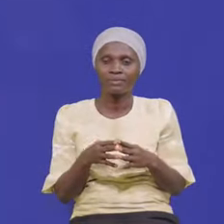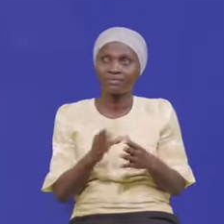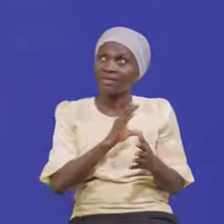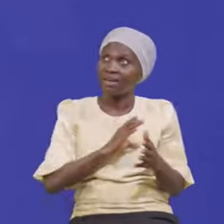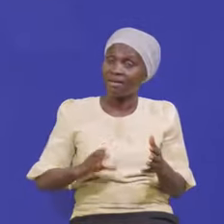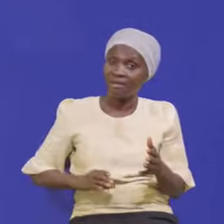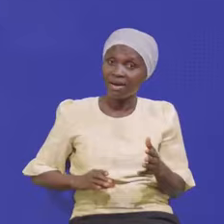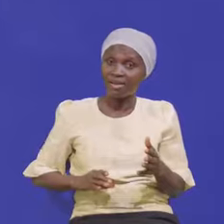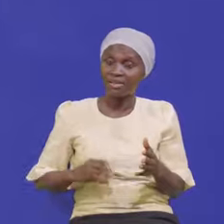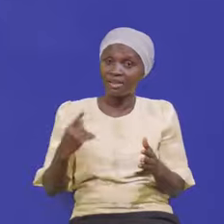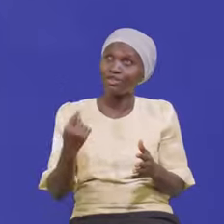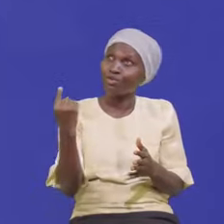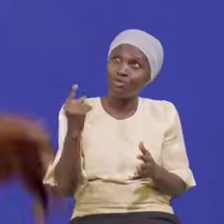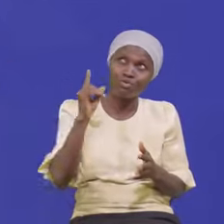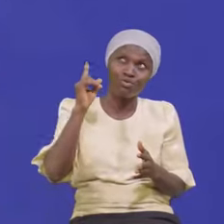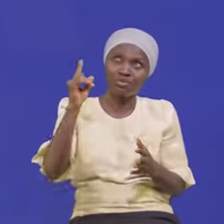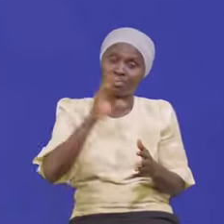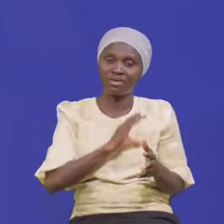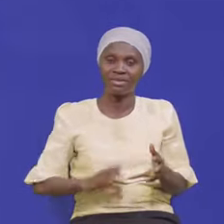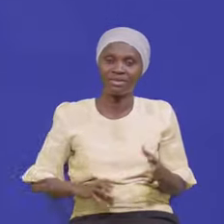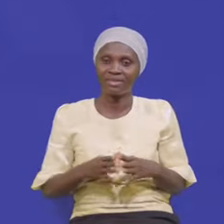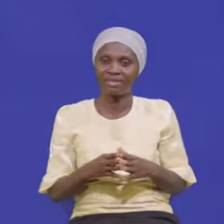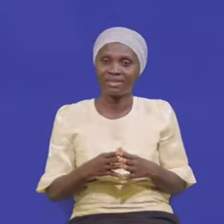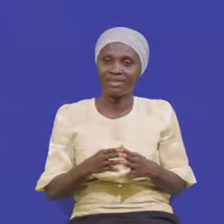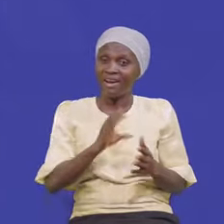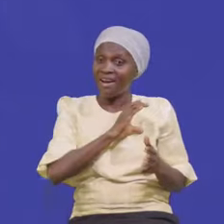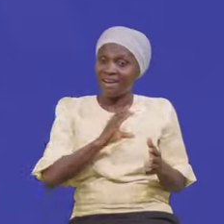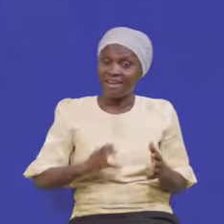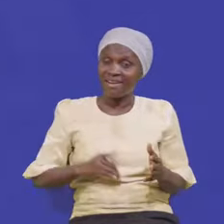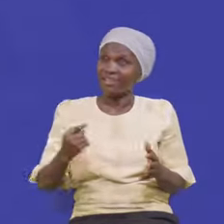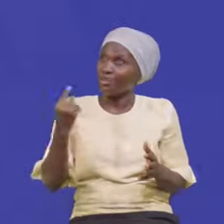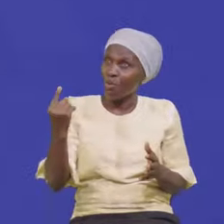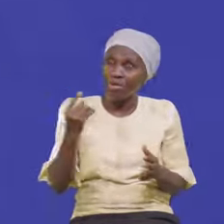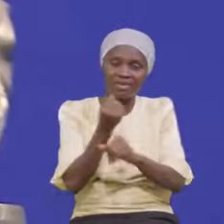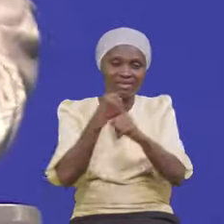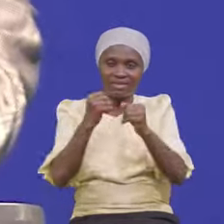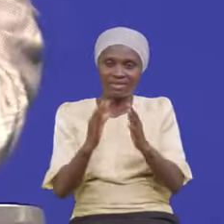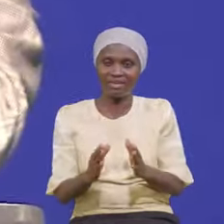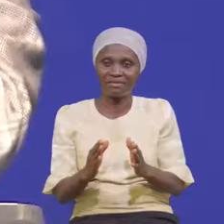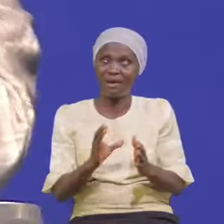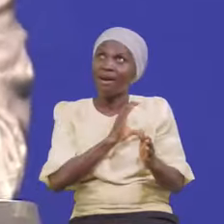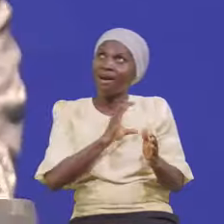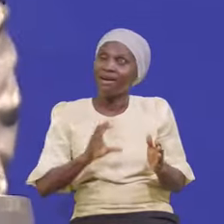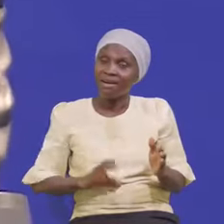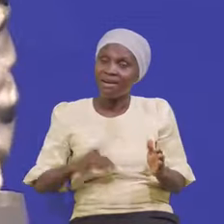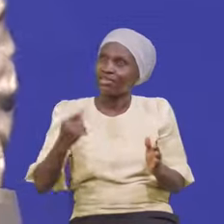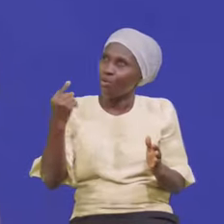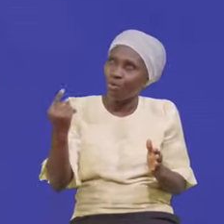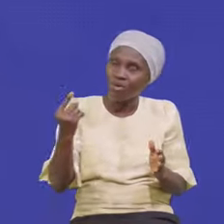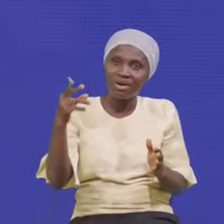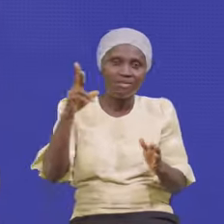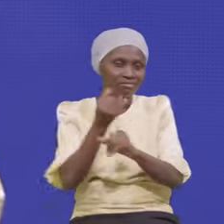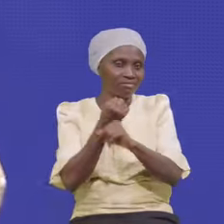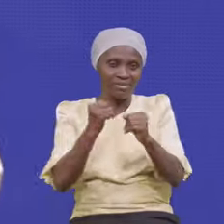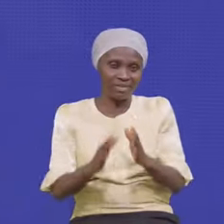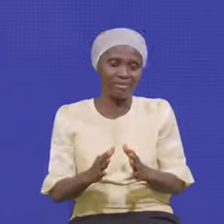Christ and only Christ. క్రీస్తు క్రీస్తు మాత్రమే. Christ the only savior. క్రీస్తు మాత్రమే రక్షకునిగా. Christ the only redeemer.